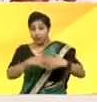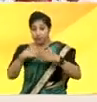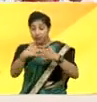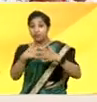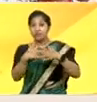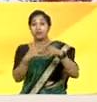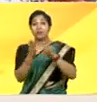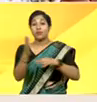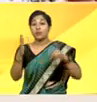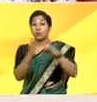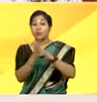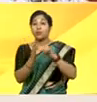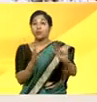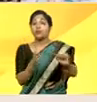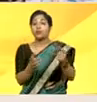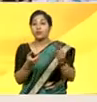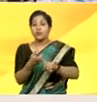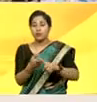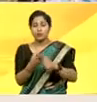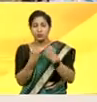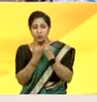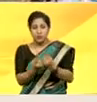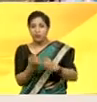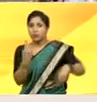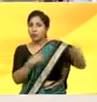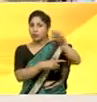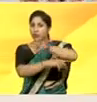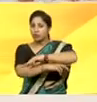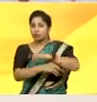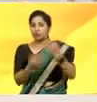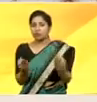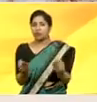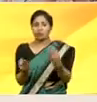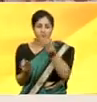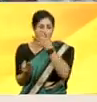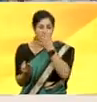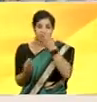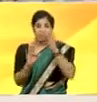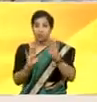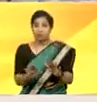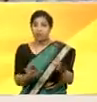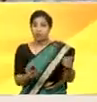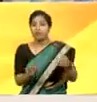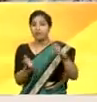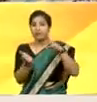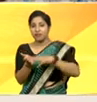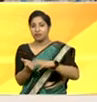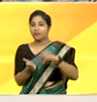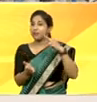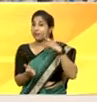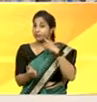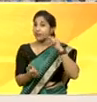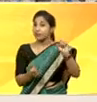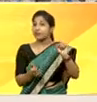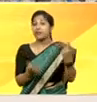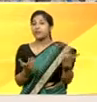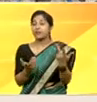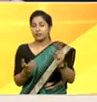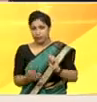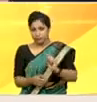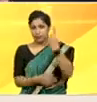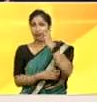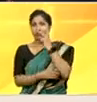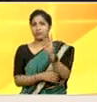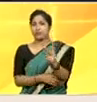में ऑब्जर्वेशन डेक पर भी लोगों ने योग किया। मार्शल आइलैंड पर भी पहली